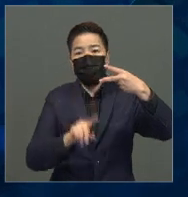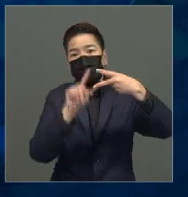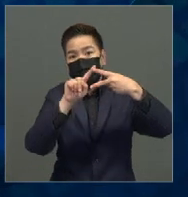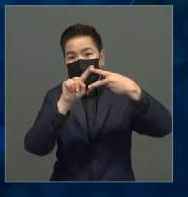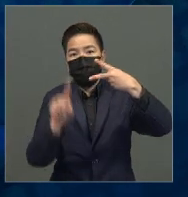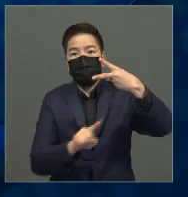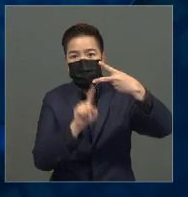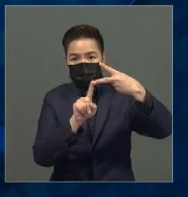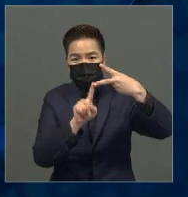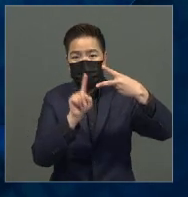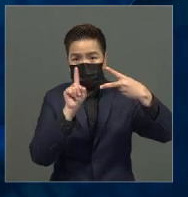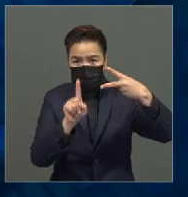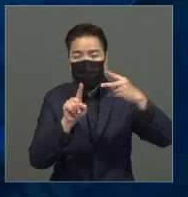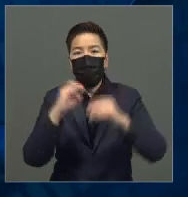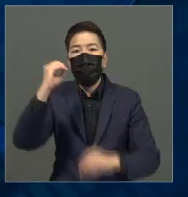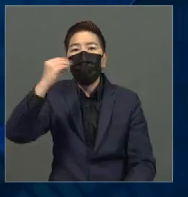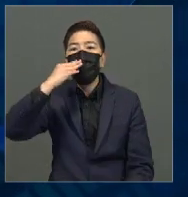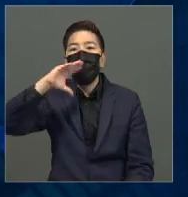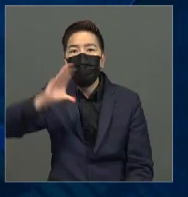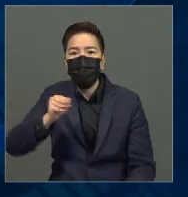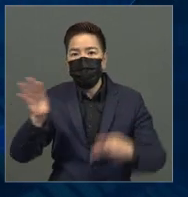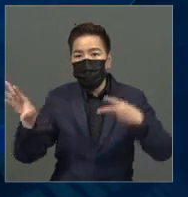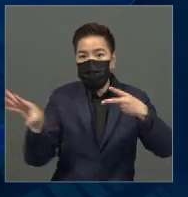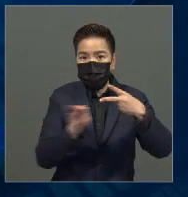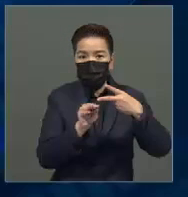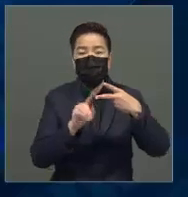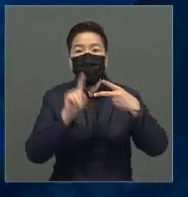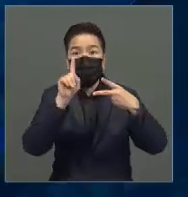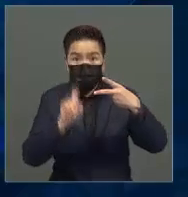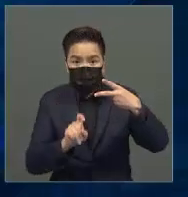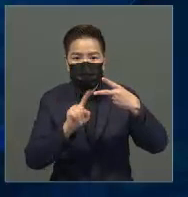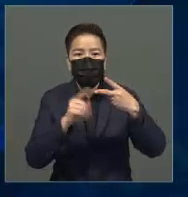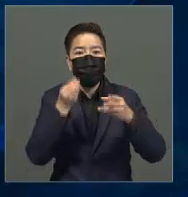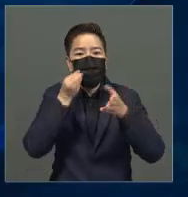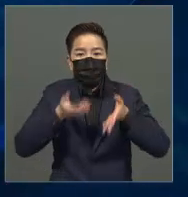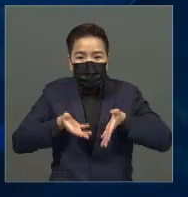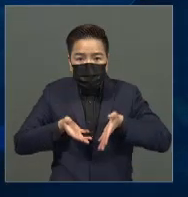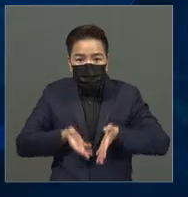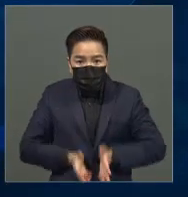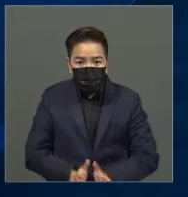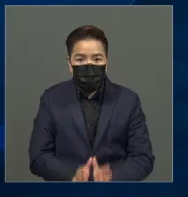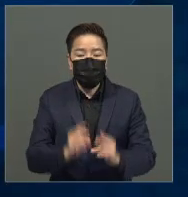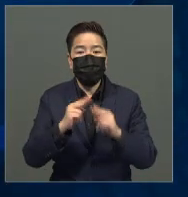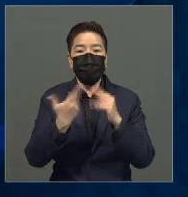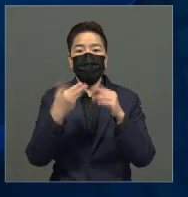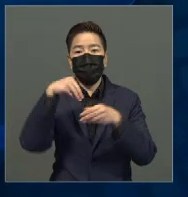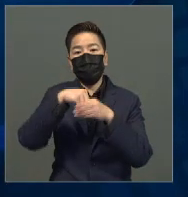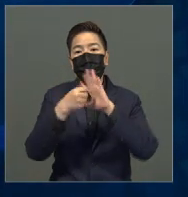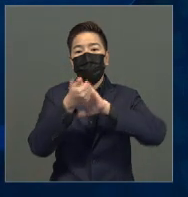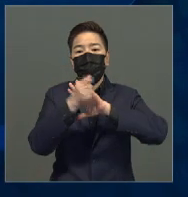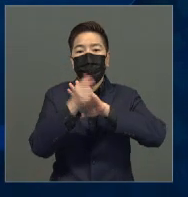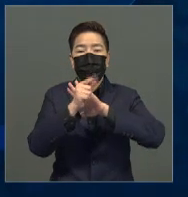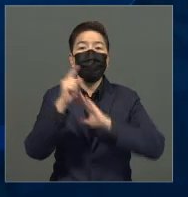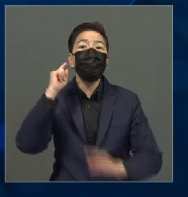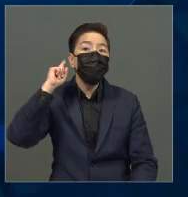เป็นการเสียชีวิตที่ยืนยันเป็นสายพันธุ์โอเมค่อนประเทศไทยเป็นผู้ที่มีภูมิลำเนาอำเภอกุดจับจังหวัดอุดรธานีนะ